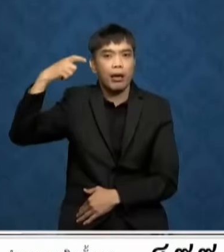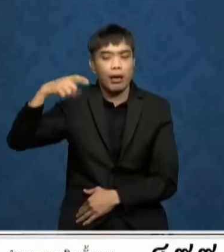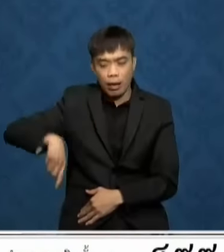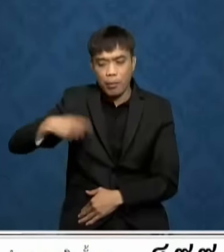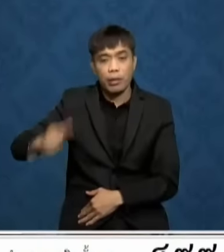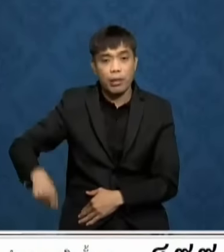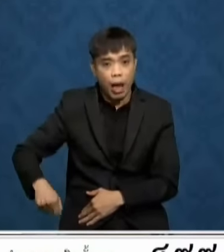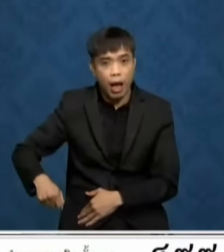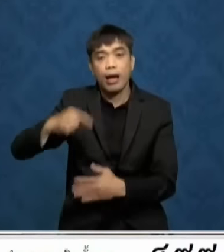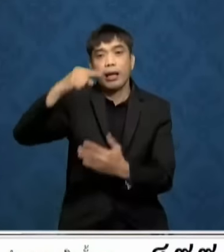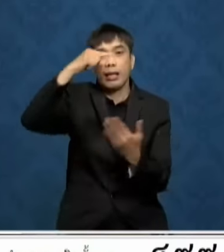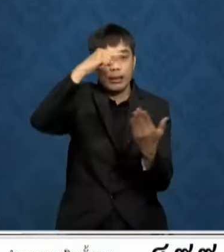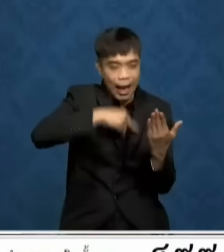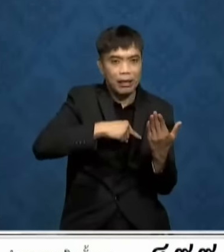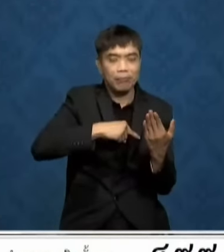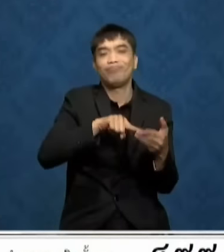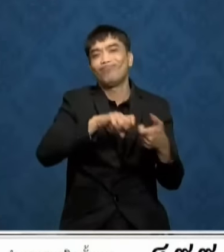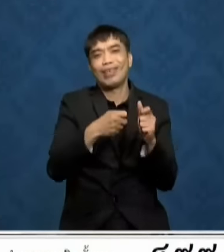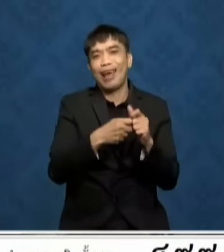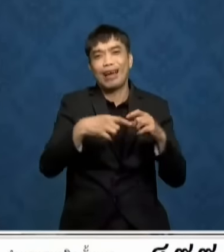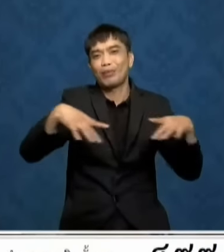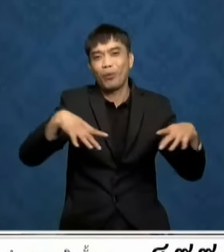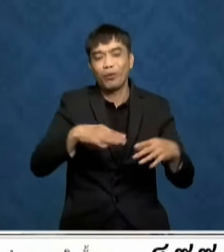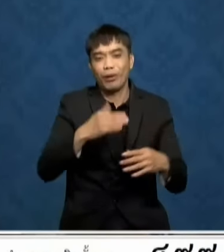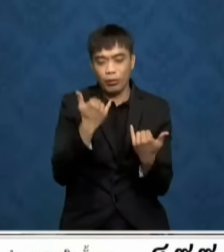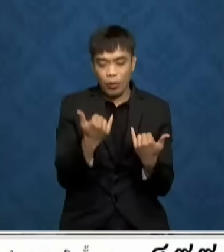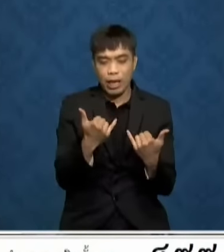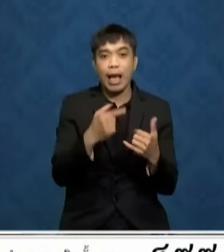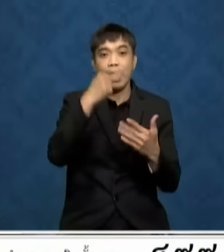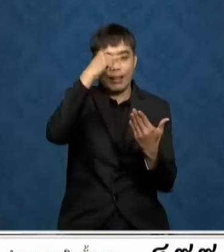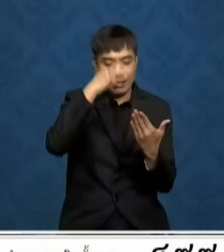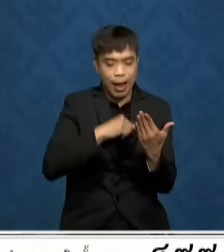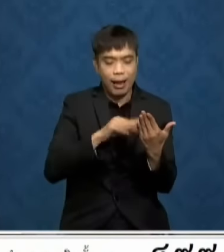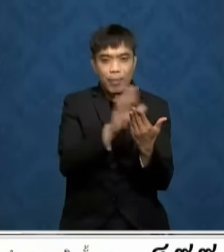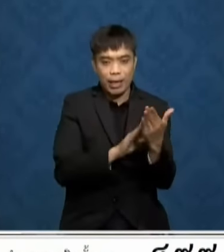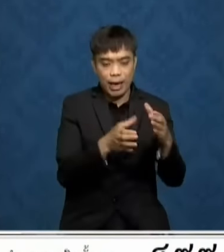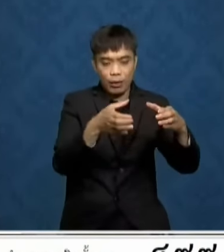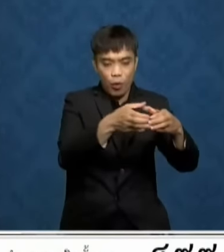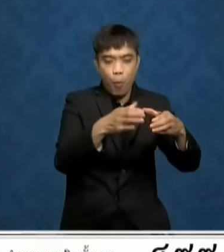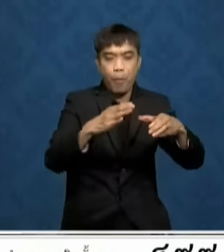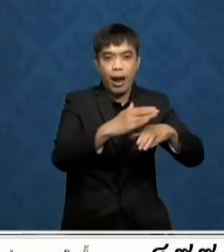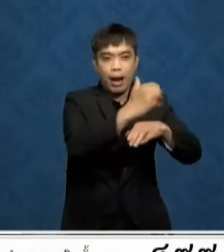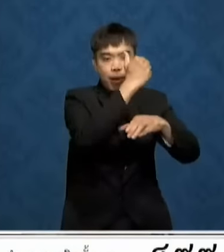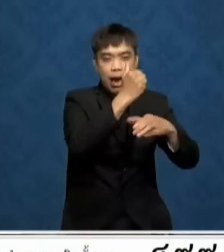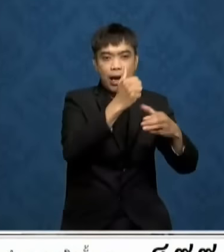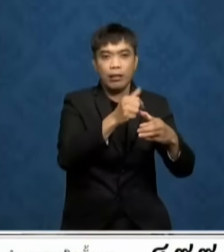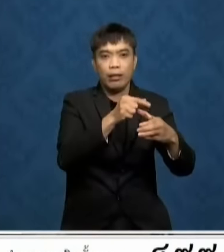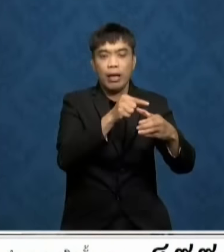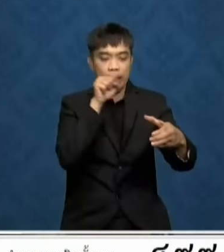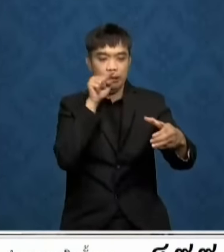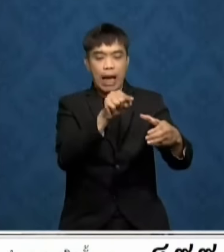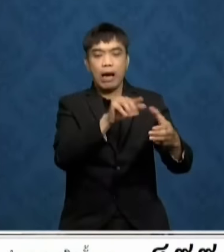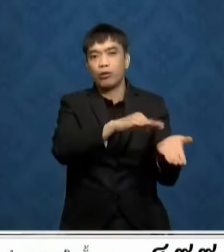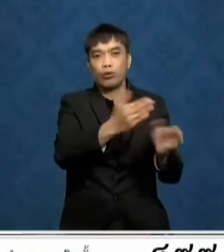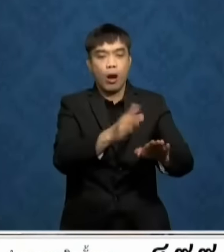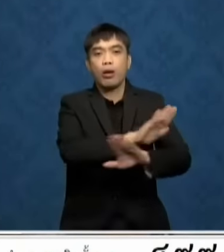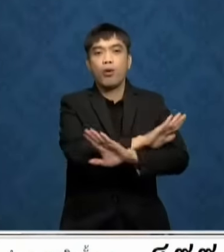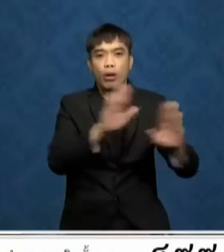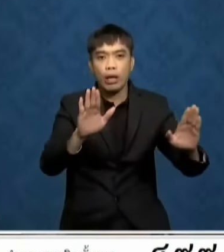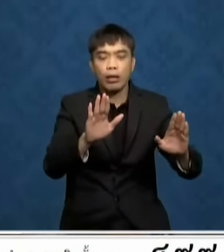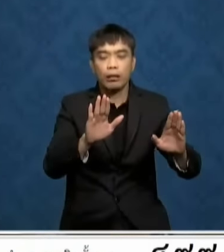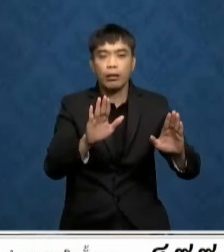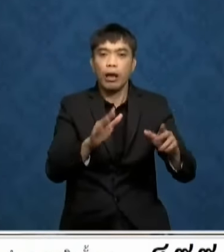งแล้วก็ประเทศไทยของเราการยุบพรรคการเมืองในบ้านเราเนี่ยมันก็เป็นสิ่งที่พรรคการเมืองฝ่ายตรงข้ามกับผู้มีอำนาจจะต้องเ